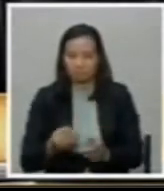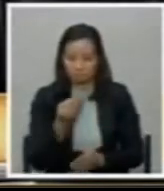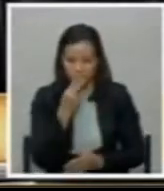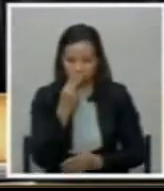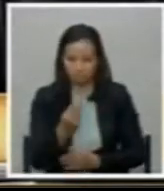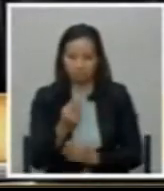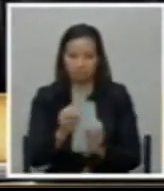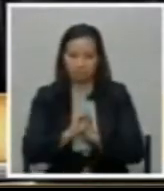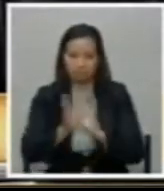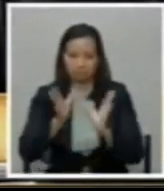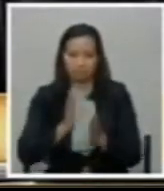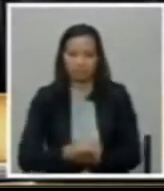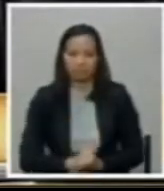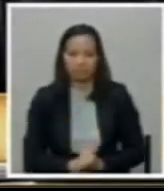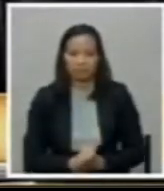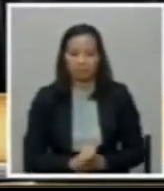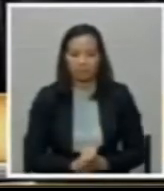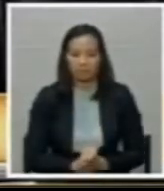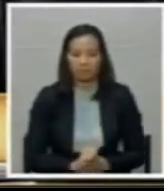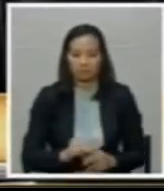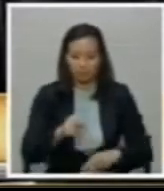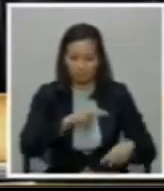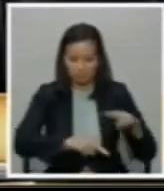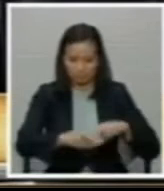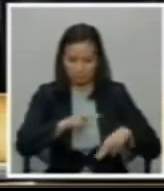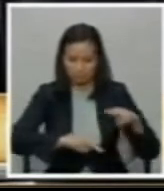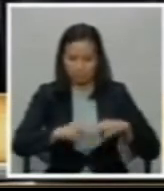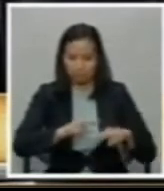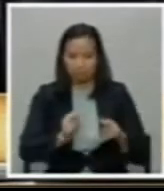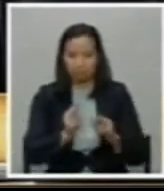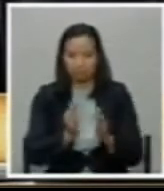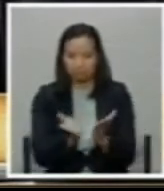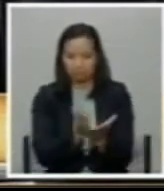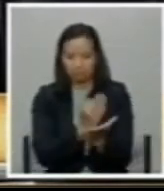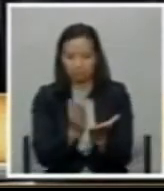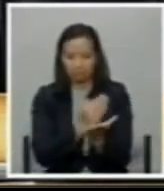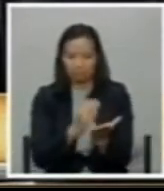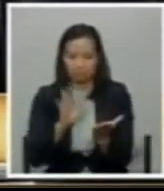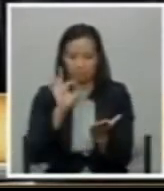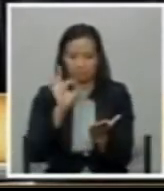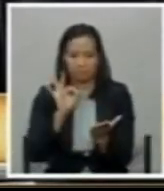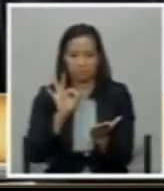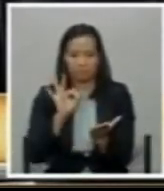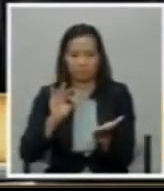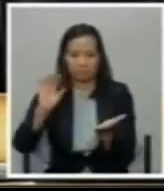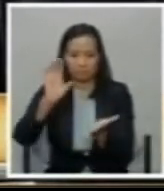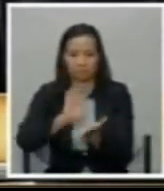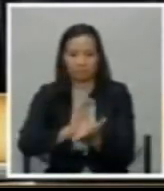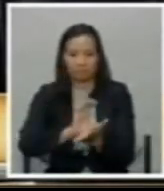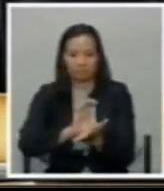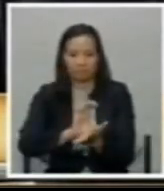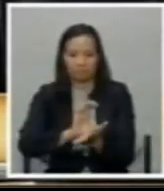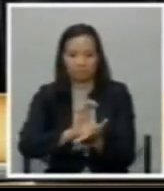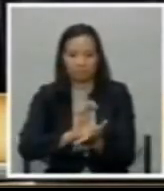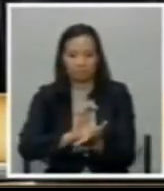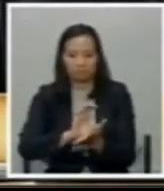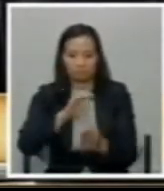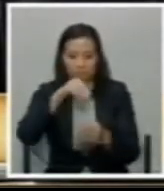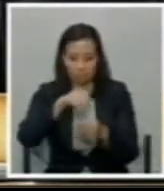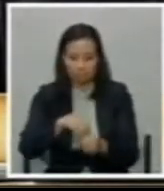จนนะครับผมตรวจดูในหน้า9ของงบที่อยู่ท้